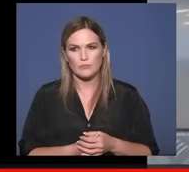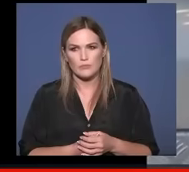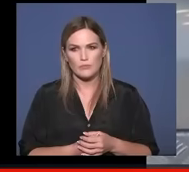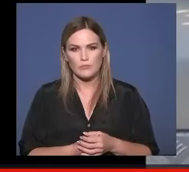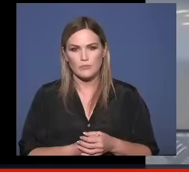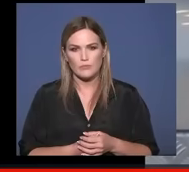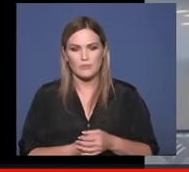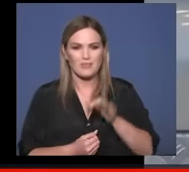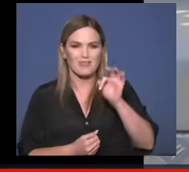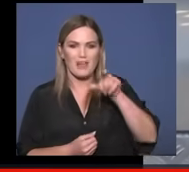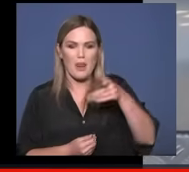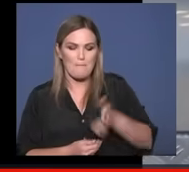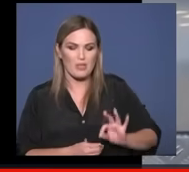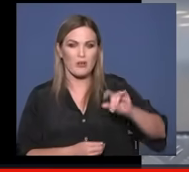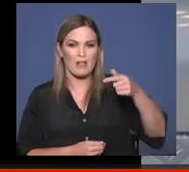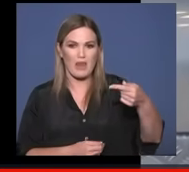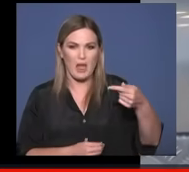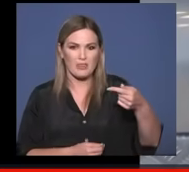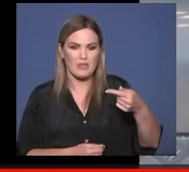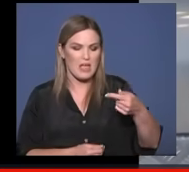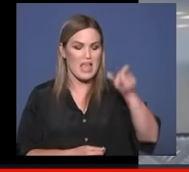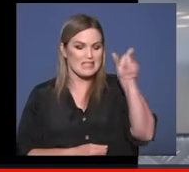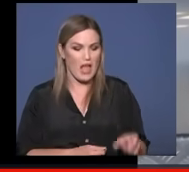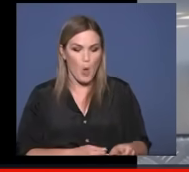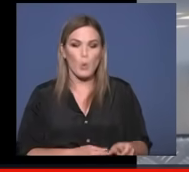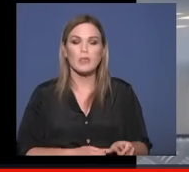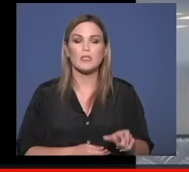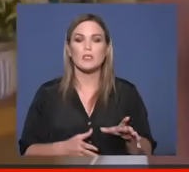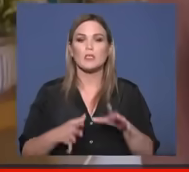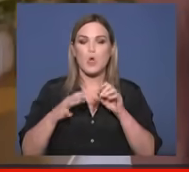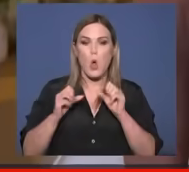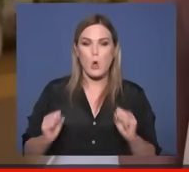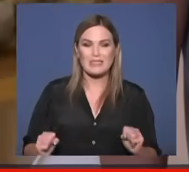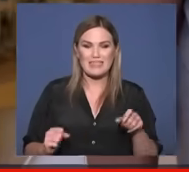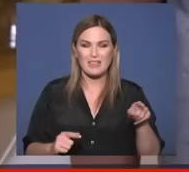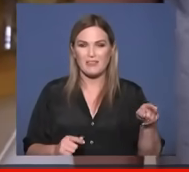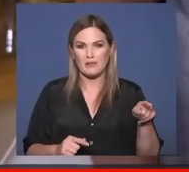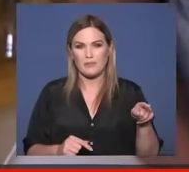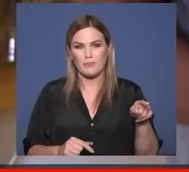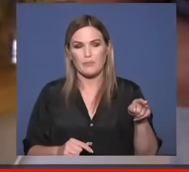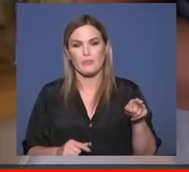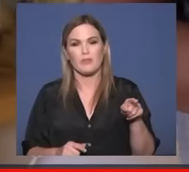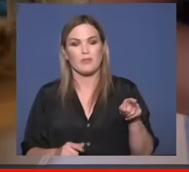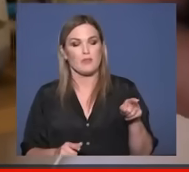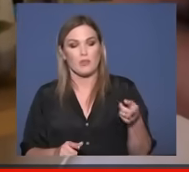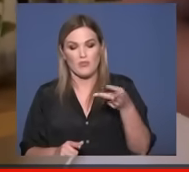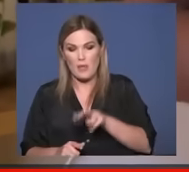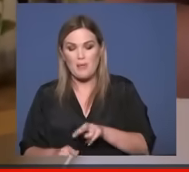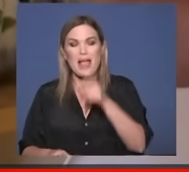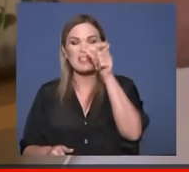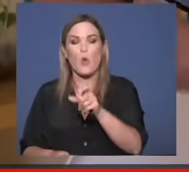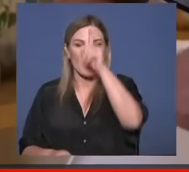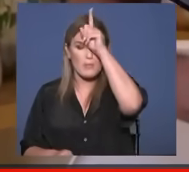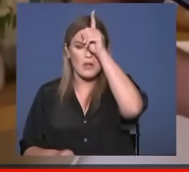טל, הבן של גלעד, נושא אזרחות אוסטרית, עדי והילדים אזרחות גרמנית. המשפחה הבינה כבר מהרגע הראשון